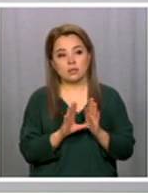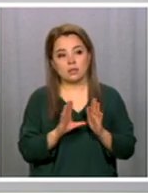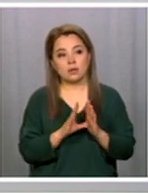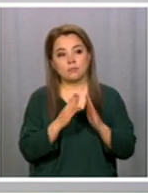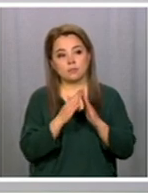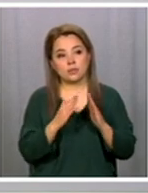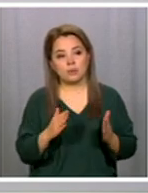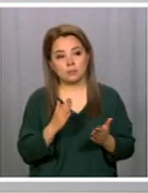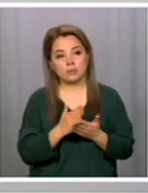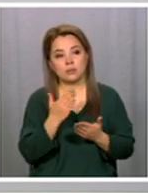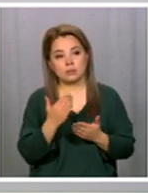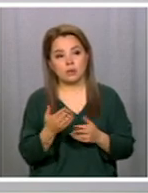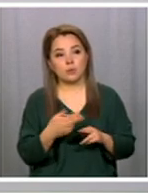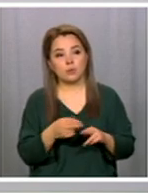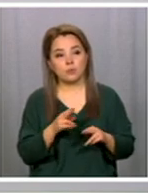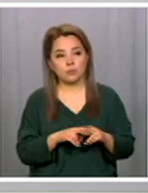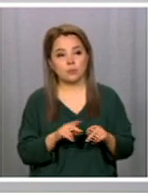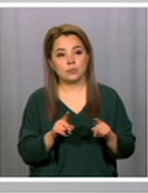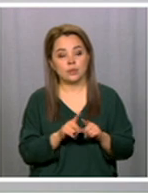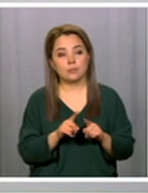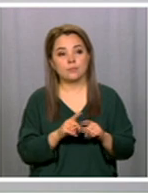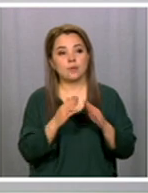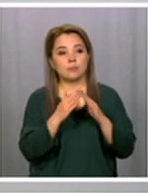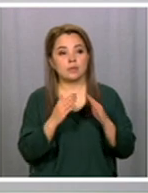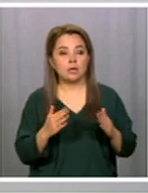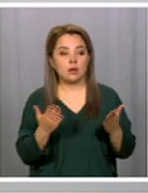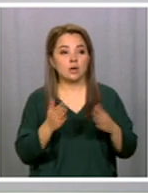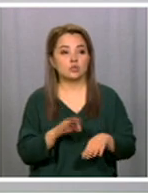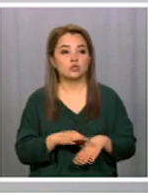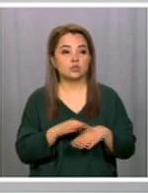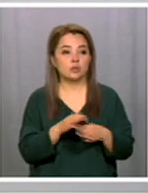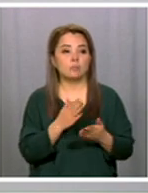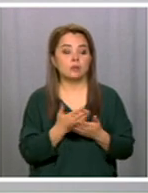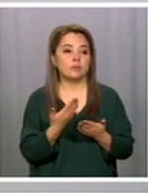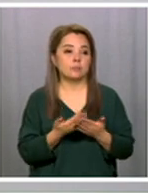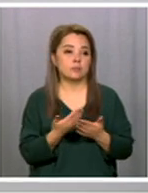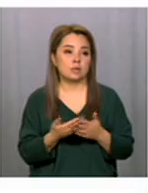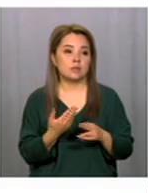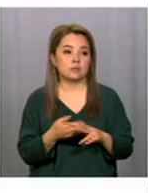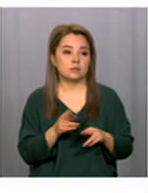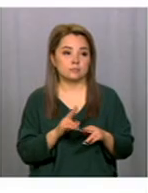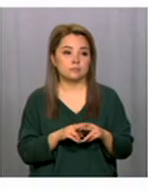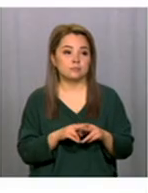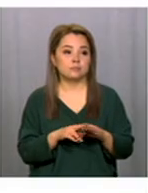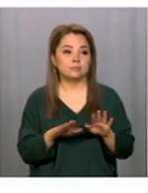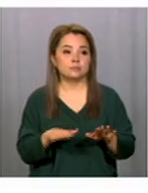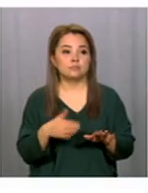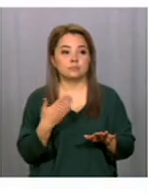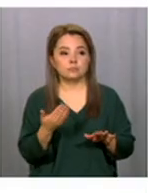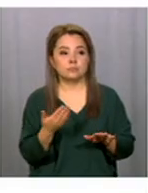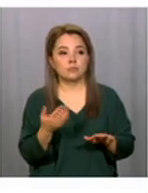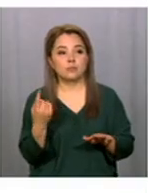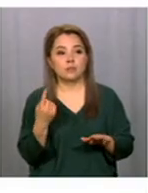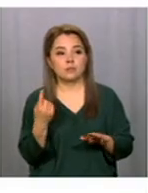пирамидасы. Қазір ол пирамида қалай жүреді? Мысалы, мына жерде